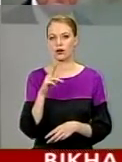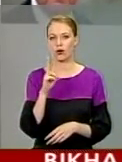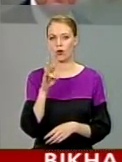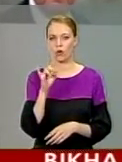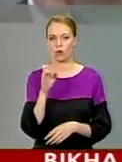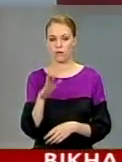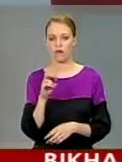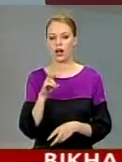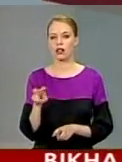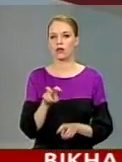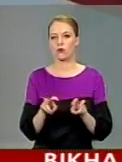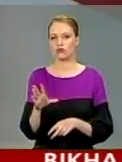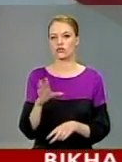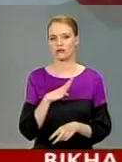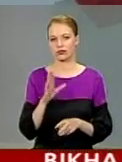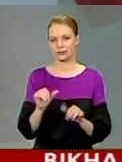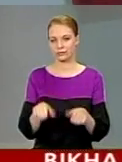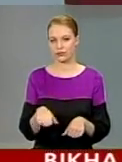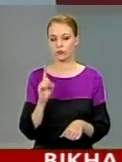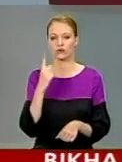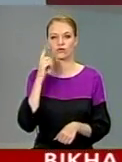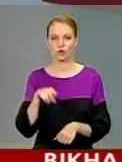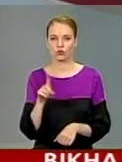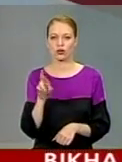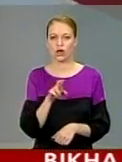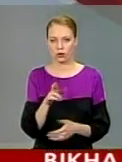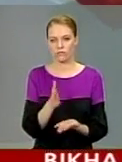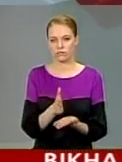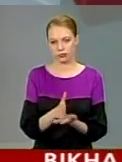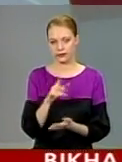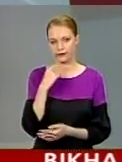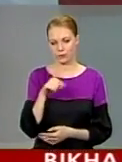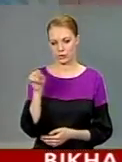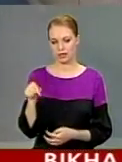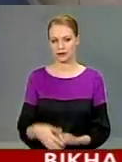Колобов. Утім, розшук був формальним, адже відомо, що Янукович переховується в Росії.